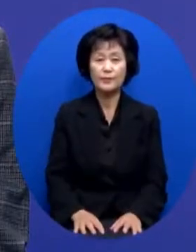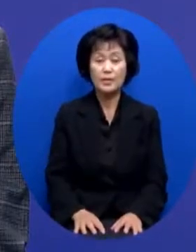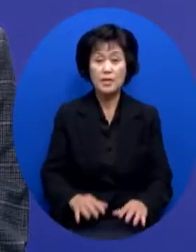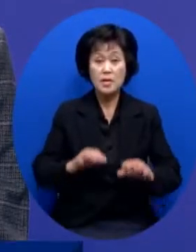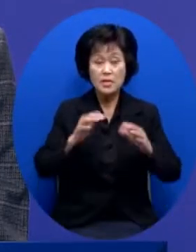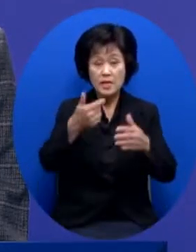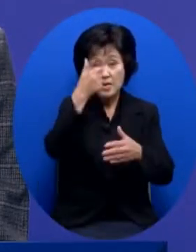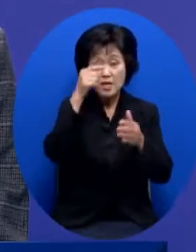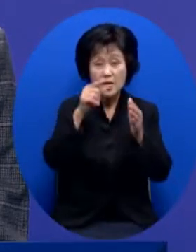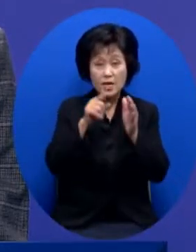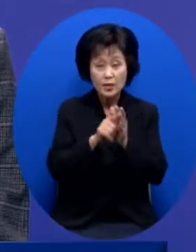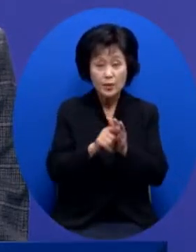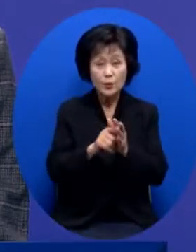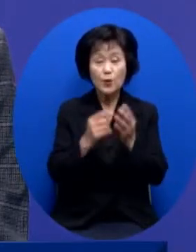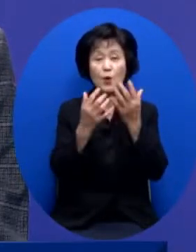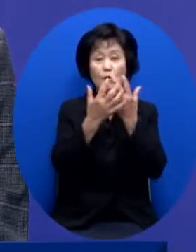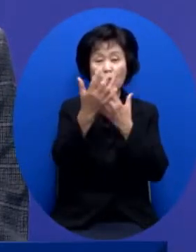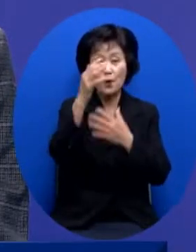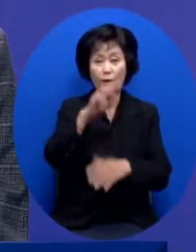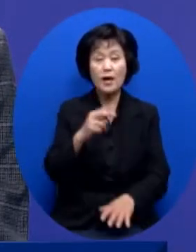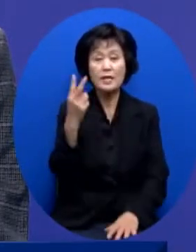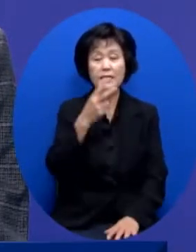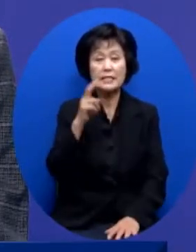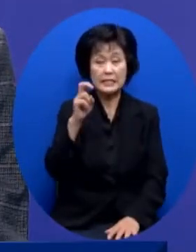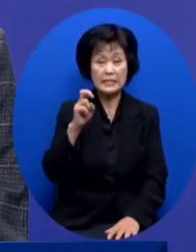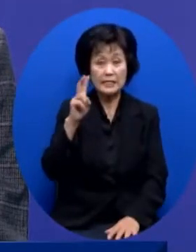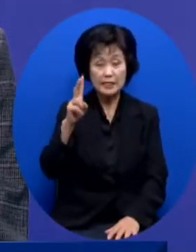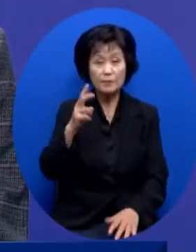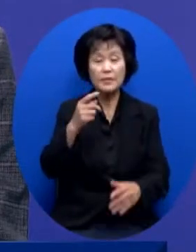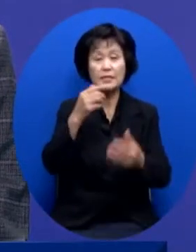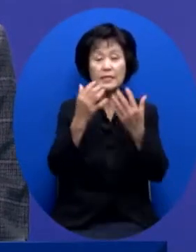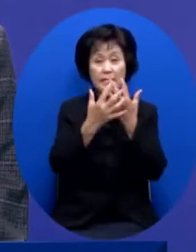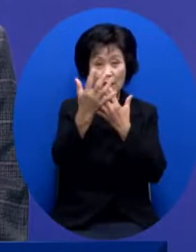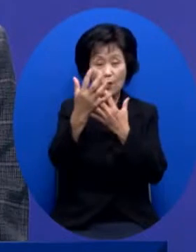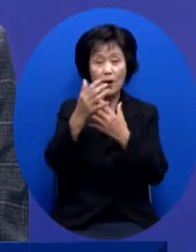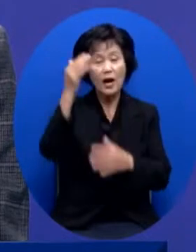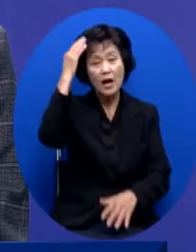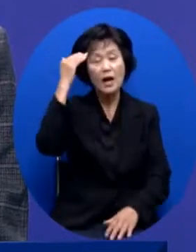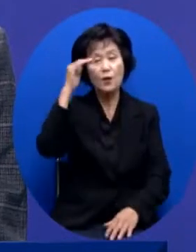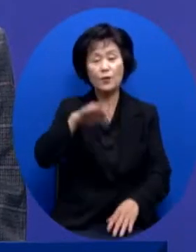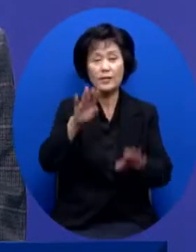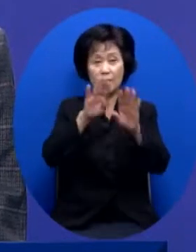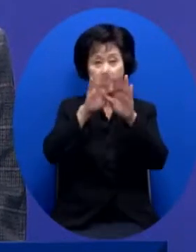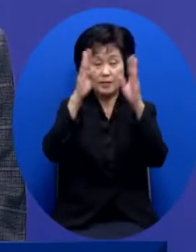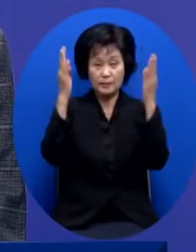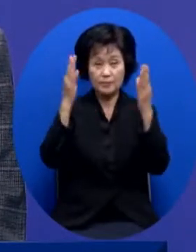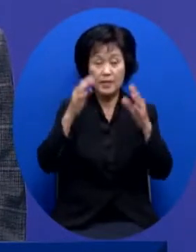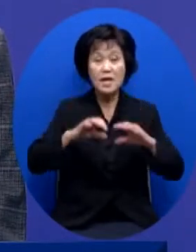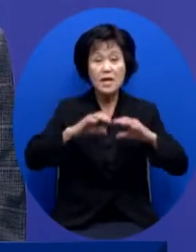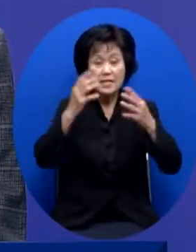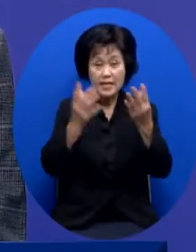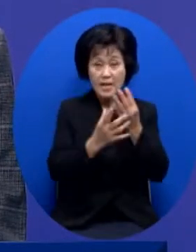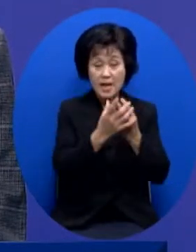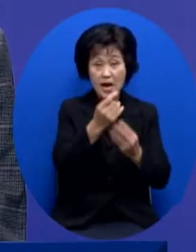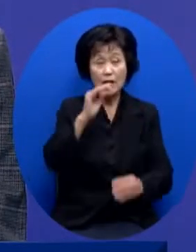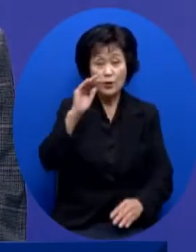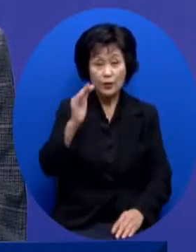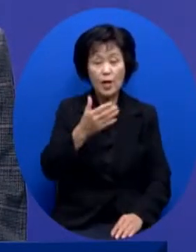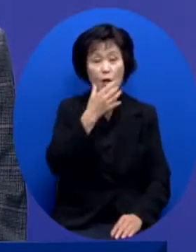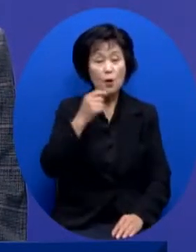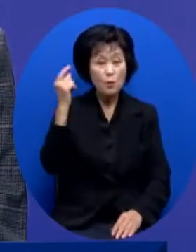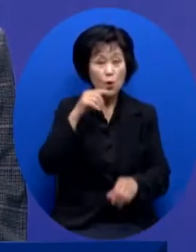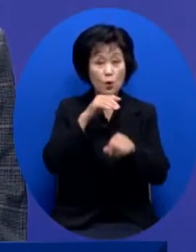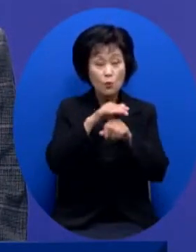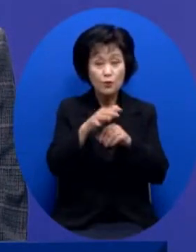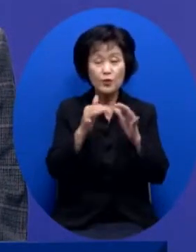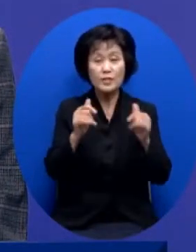세계 기독교 포럼 2022년 대회가 우리나라에서 열렸습니다. 전 세계 에큐메니컬과 복음주의 지도자들이 함께